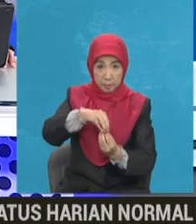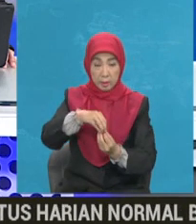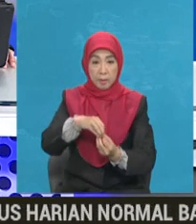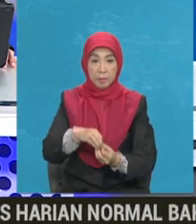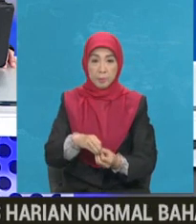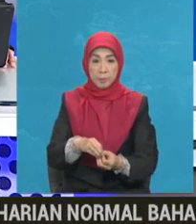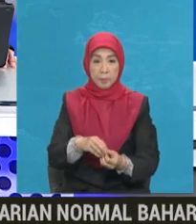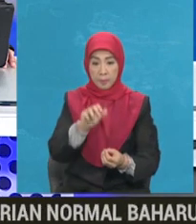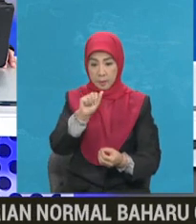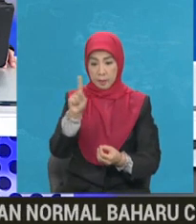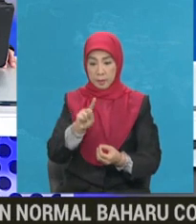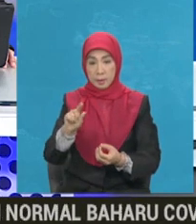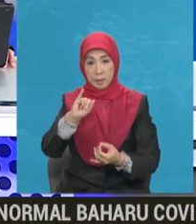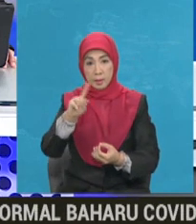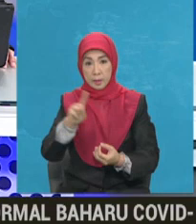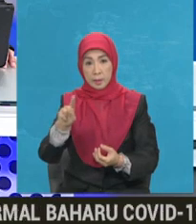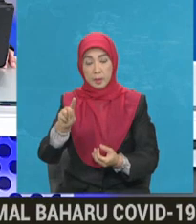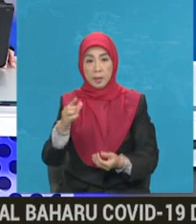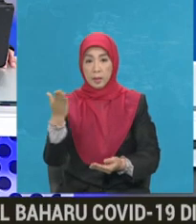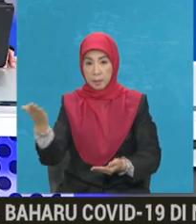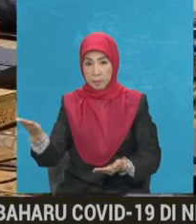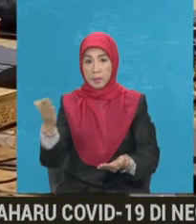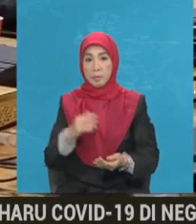Azizi Ahmad ada laporannya